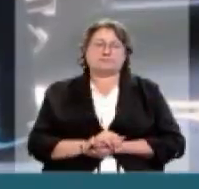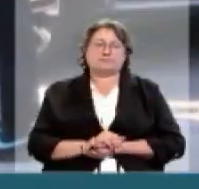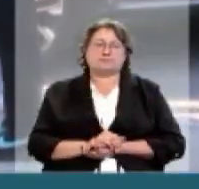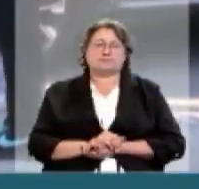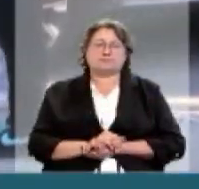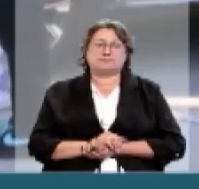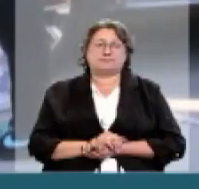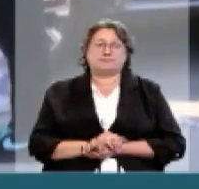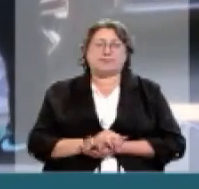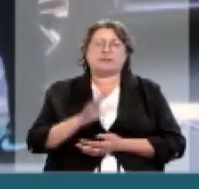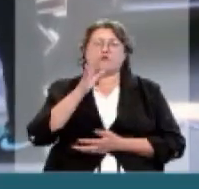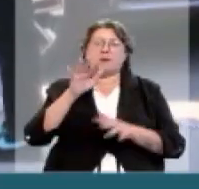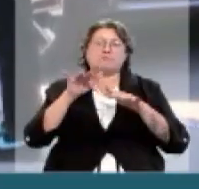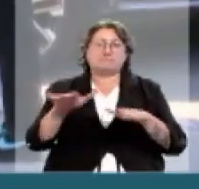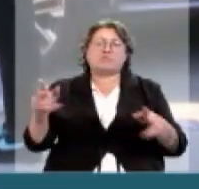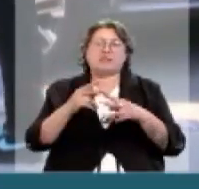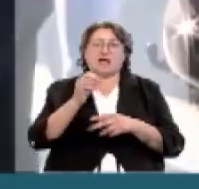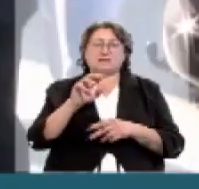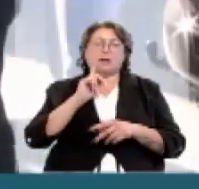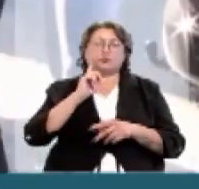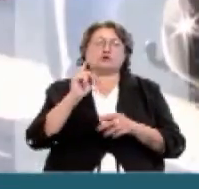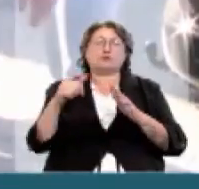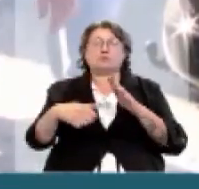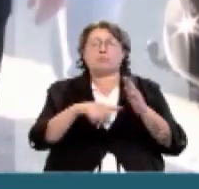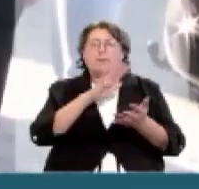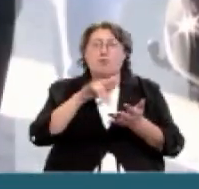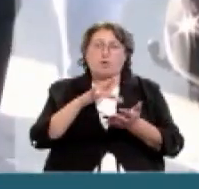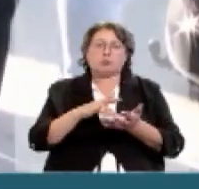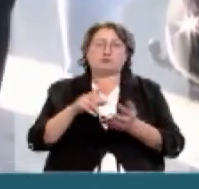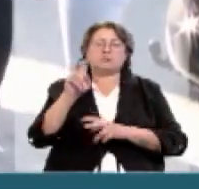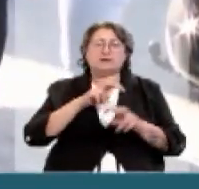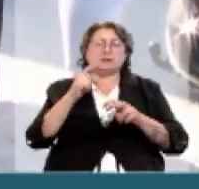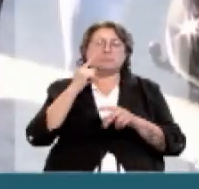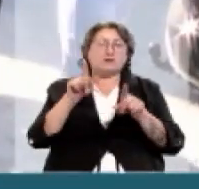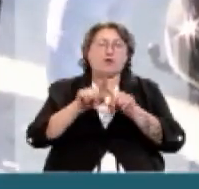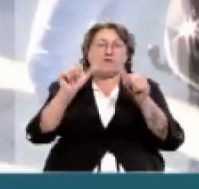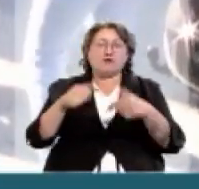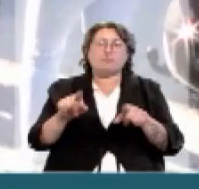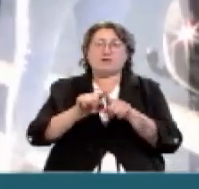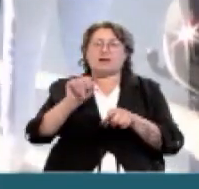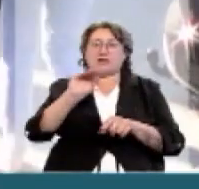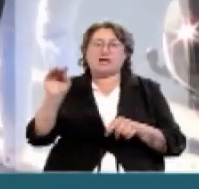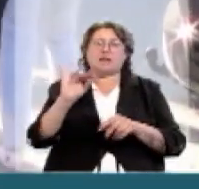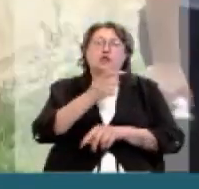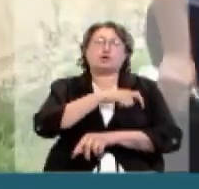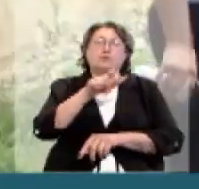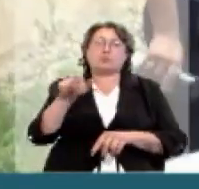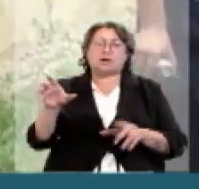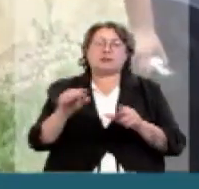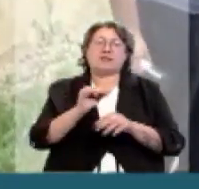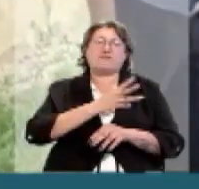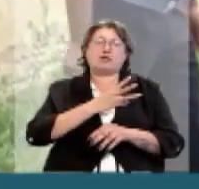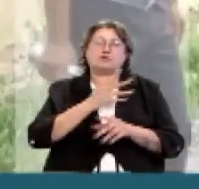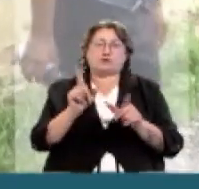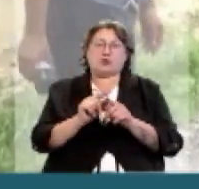Акция барысында қаланы шарлап, осындай жазуларды іздеген белсенді жастарды қалалық мәслихат депутаттары мен еріктілер қолдады. Ал қарапайым